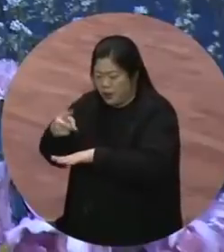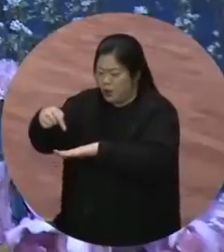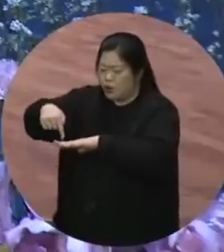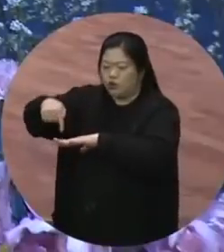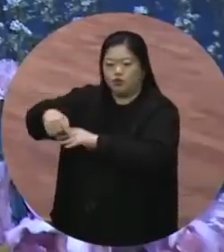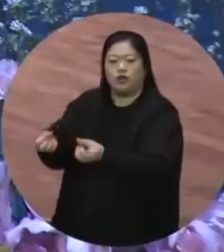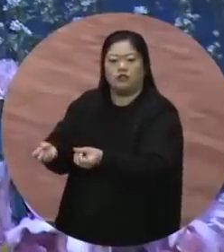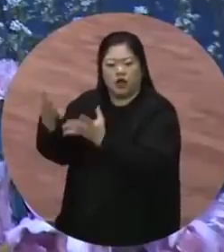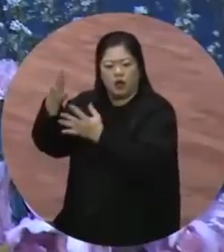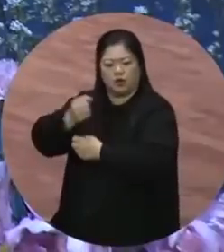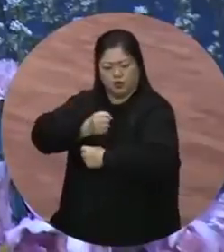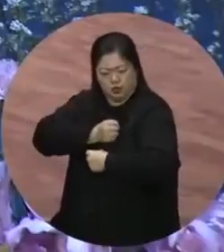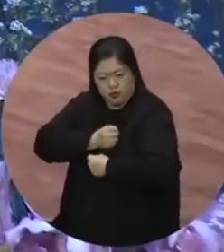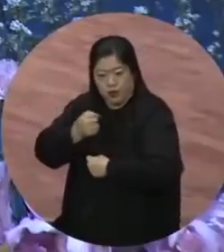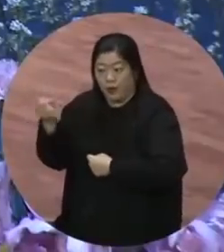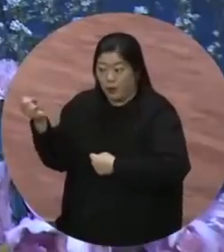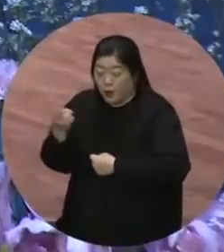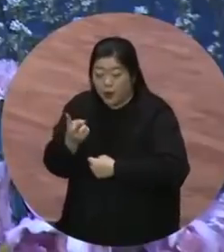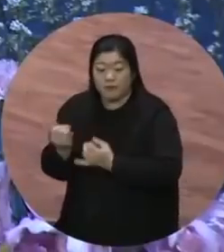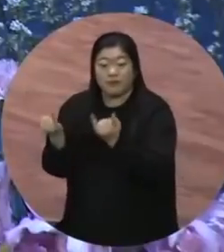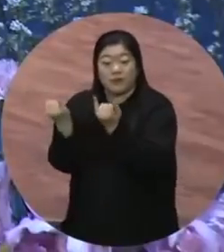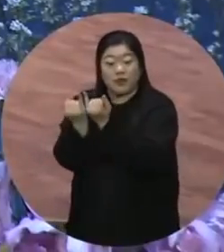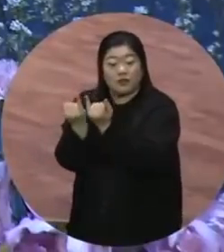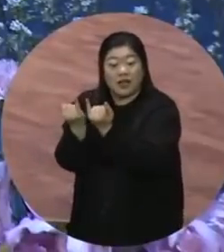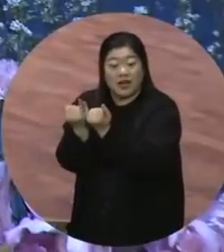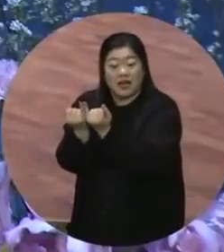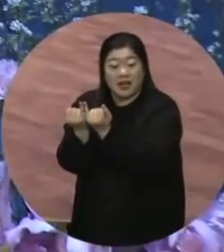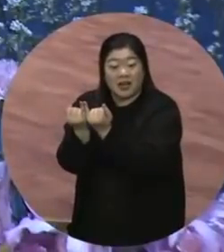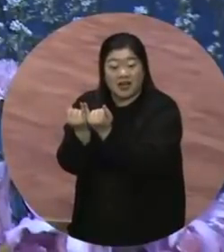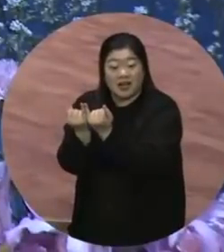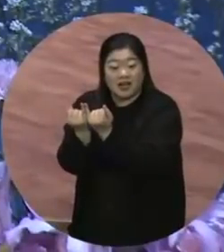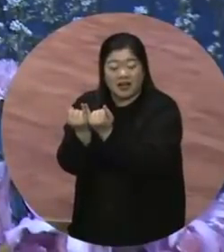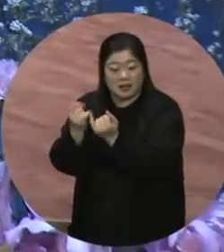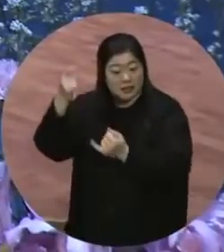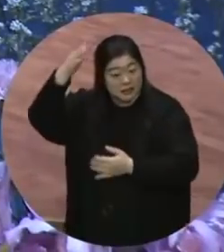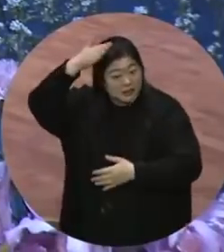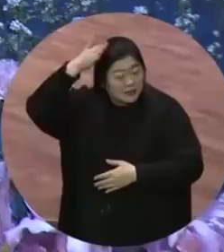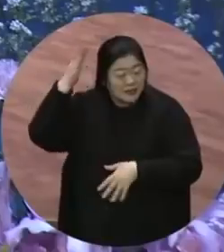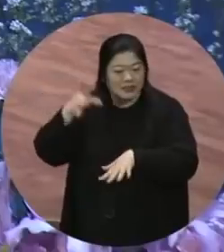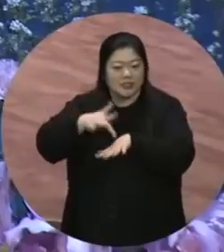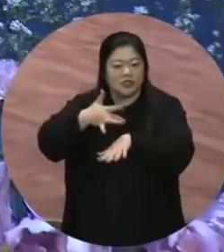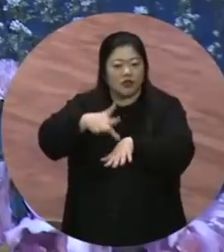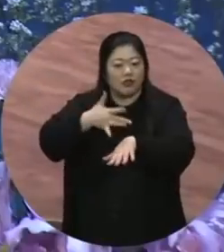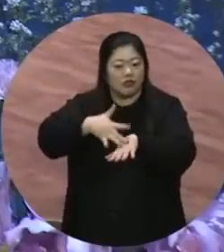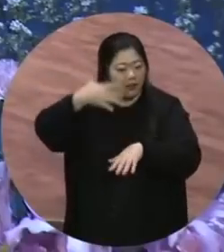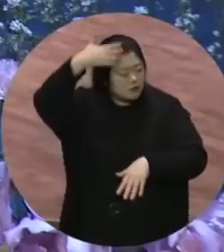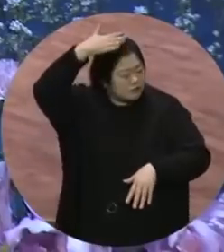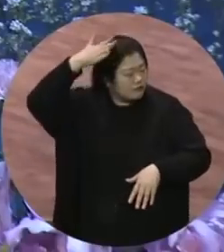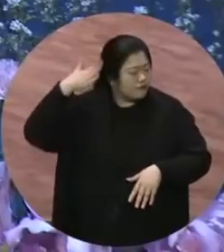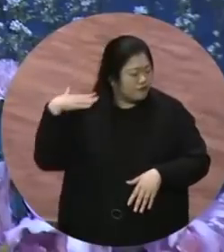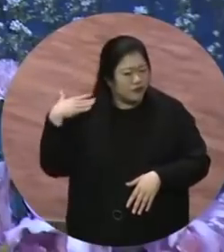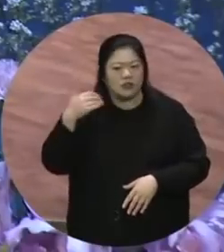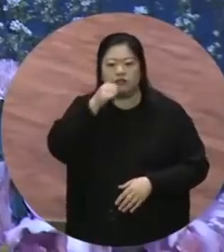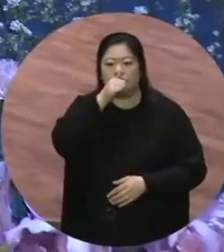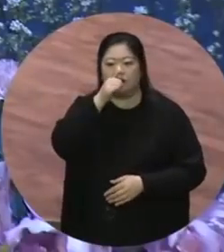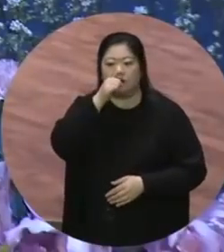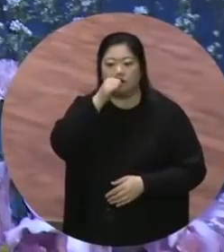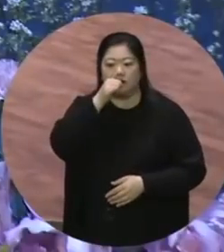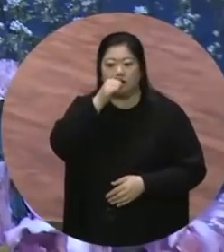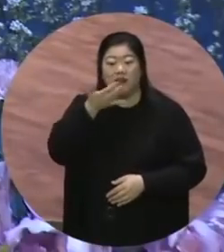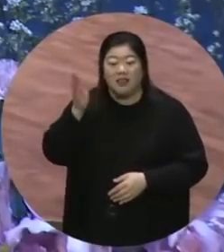여자들은 예배시에 이제 머리에 수건을 씁니다. 특별히 이 안상홍이 죽은